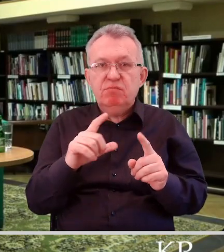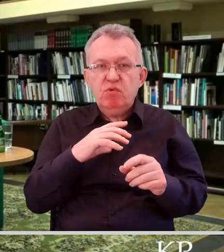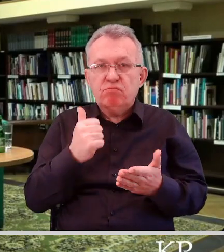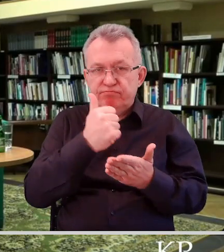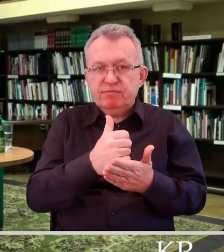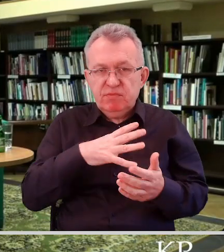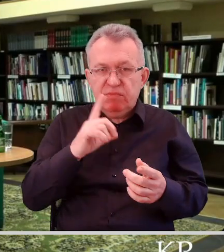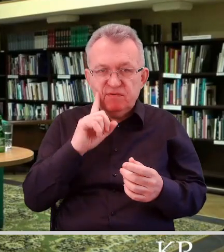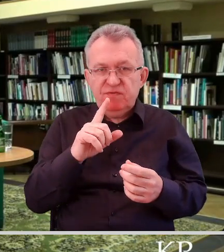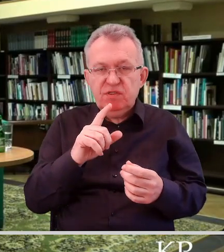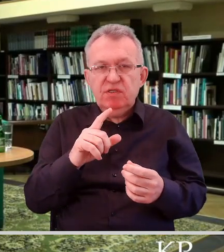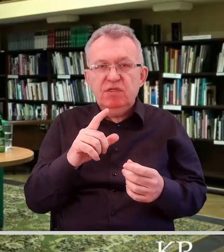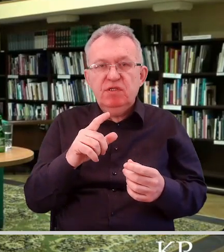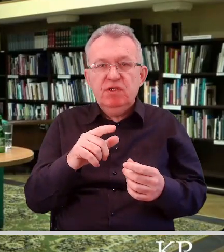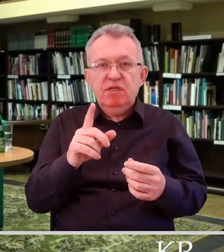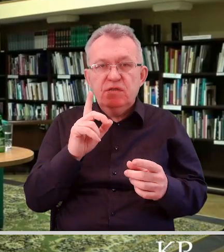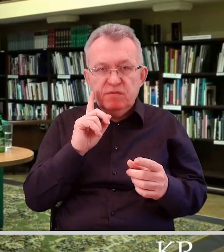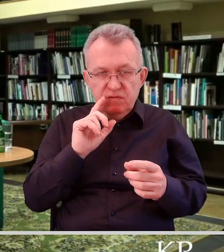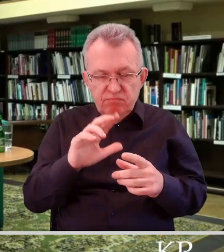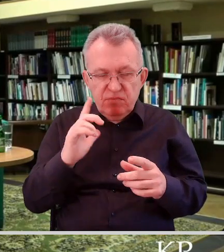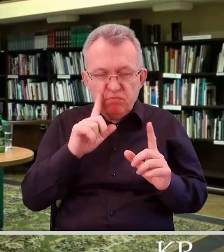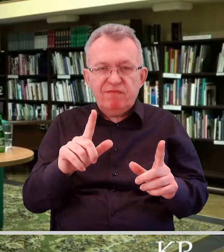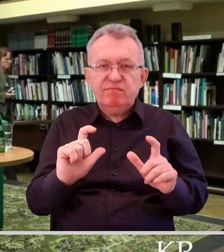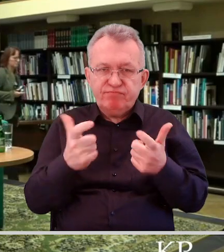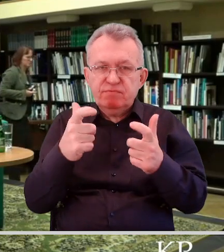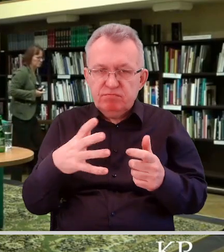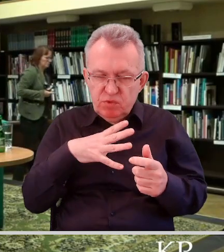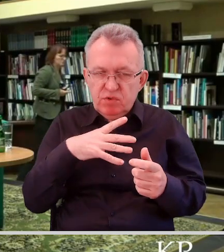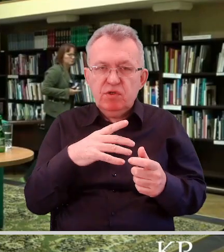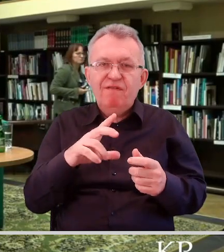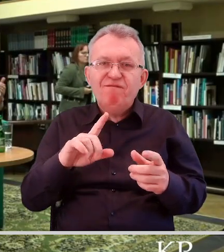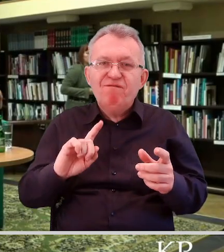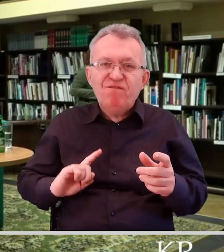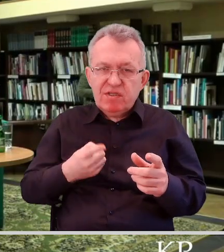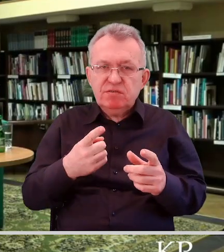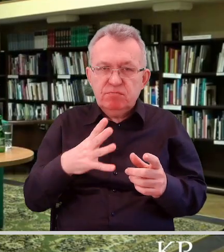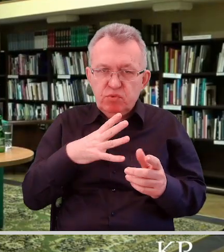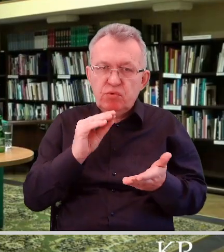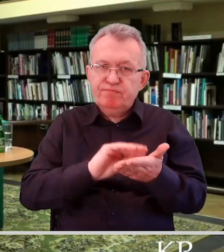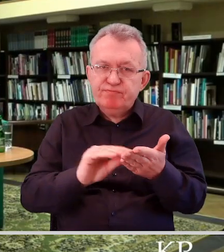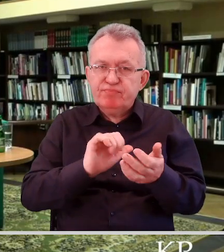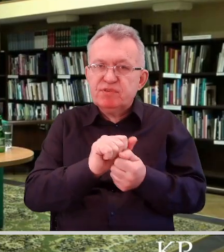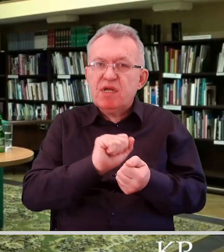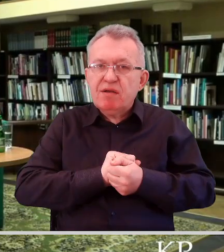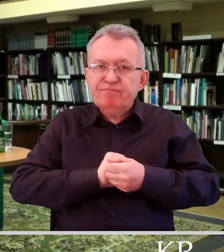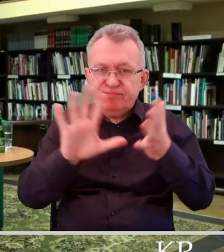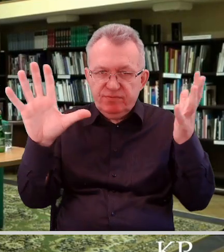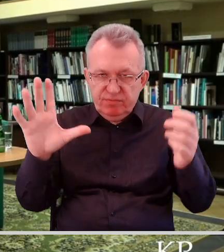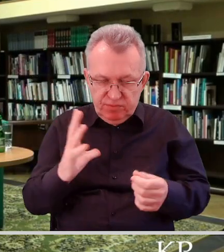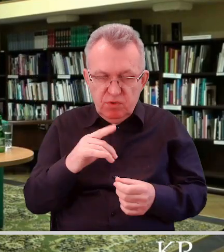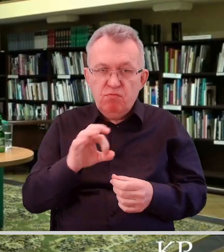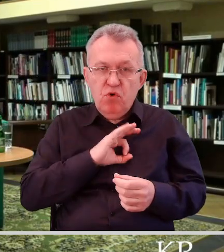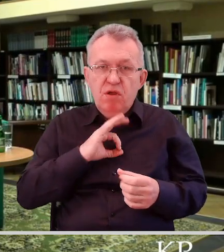bo tak jak mówię, myśmy fikcjonalizowały autentyczne wydarzenia, które się wydarzyły we Francji, opisane zostały przez prasę. I ta